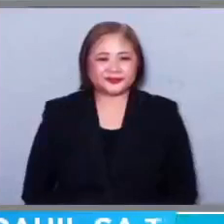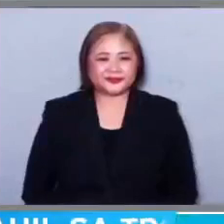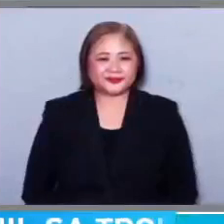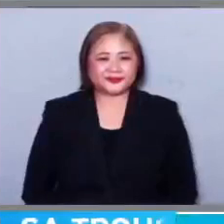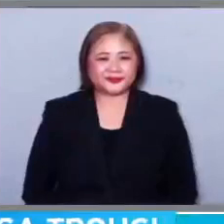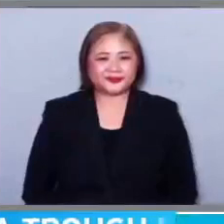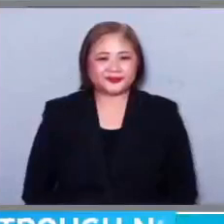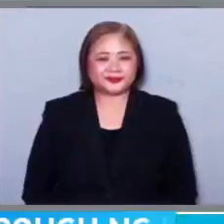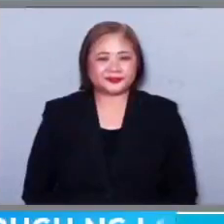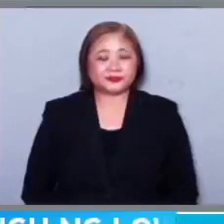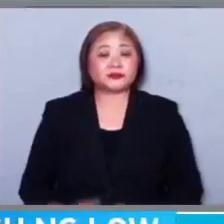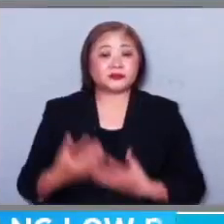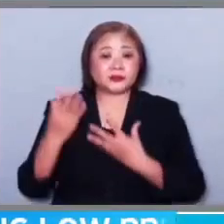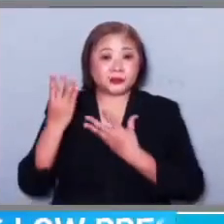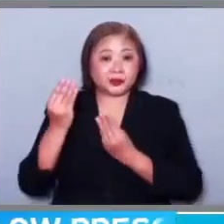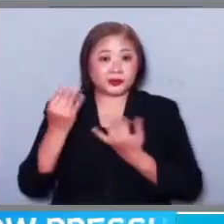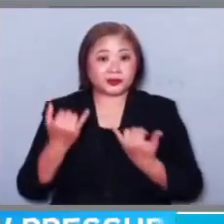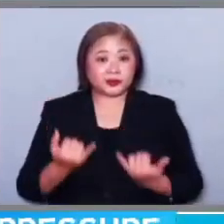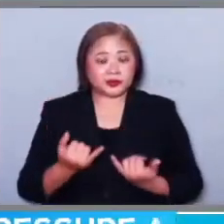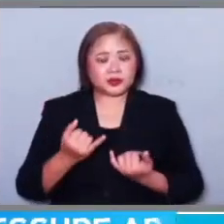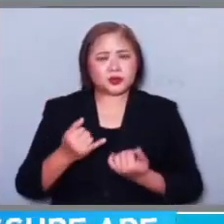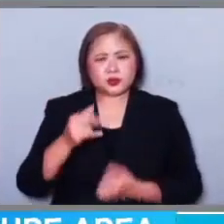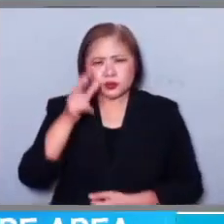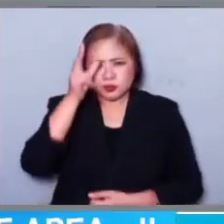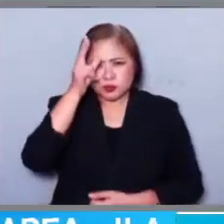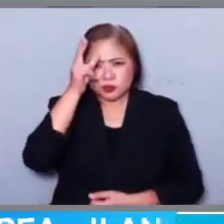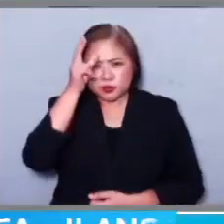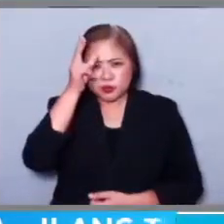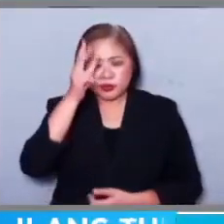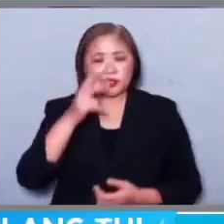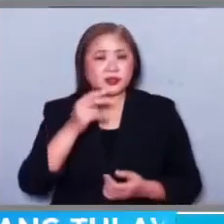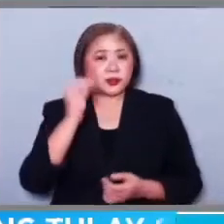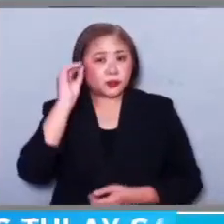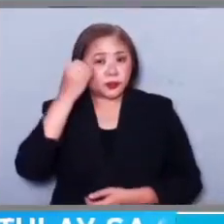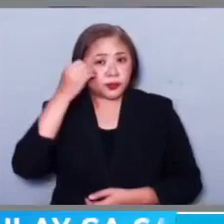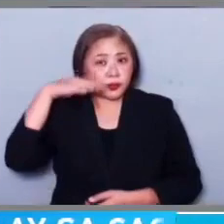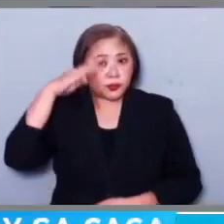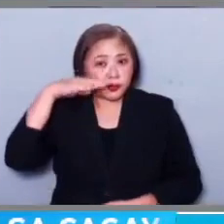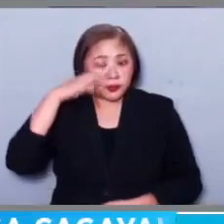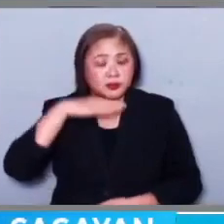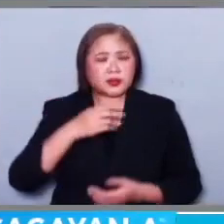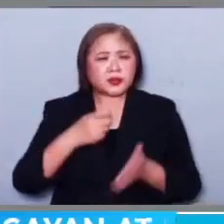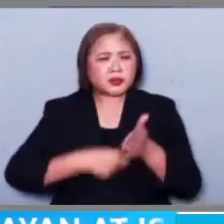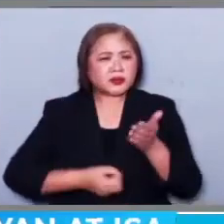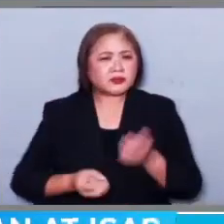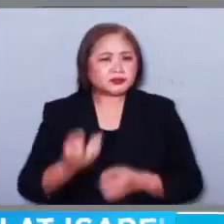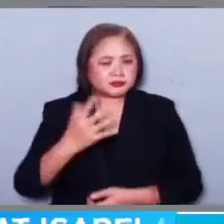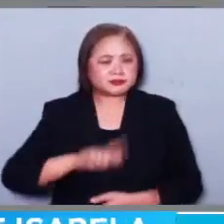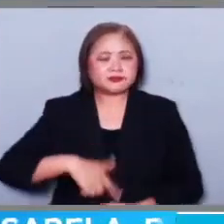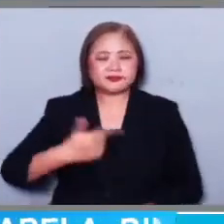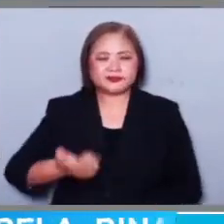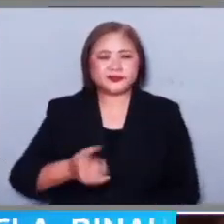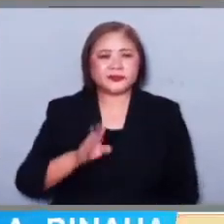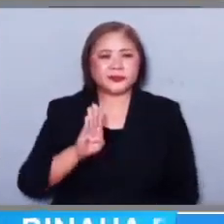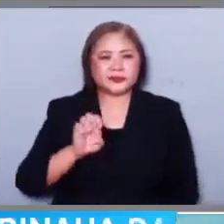Update naman tayo sa presyo ng manok at sibuyas sa ilang pamilihan sa Metro Manila. May ulat on the spot si Bernadette